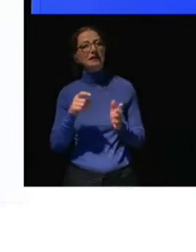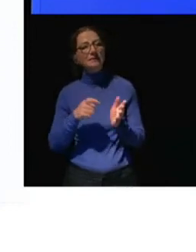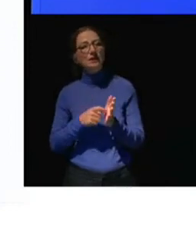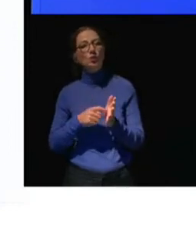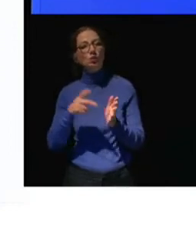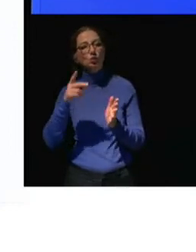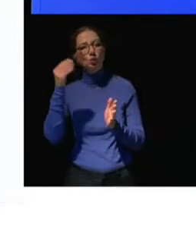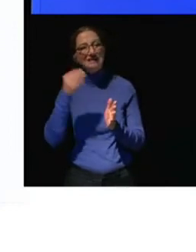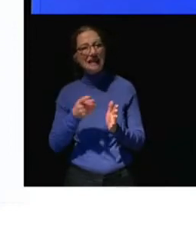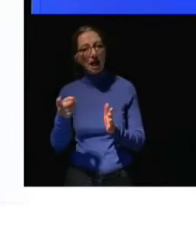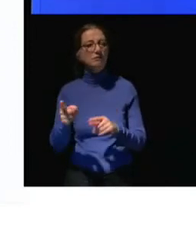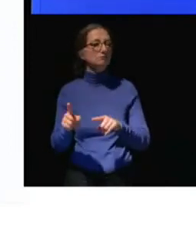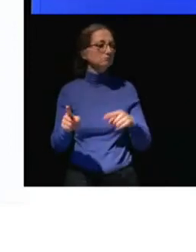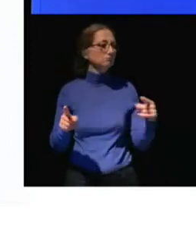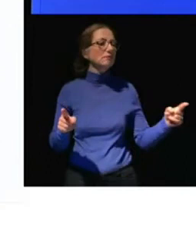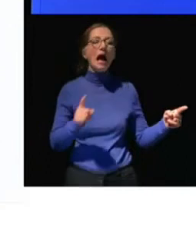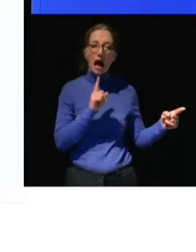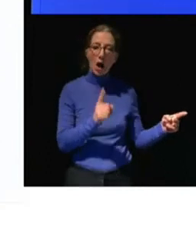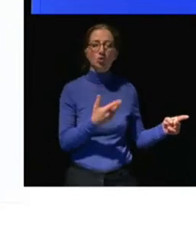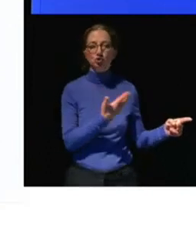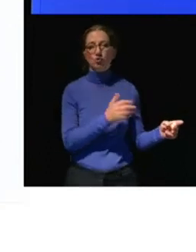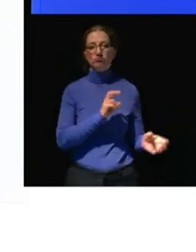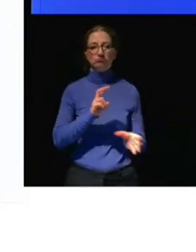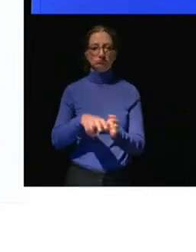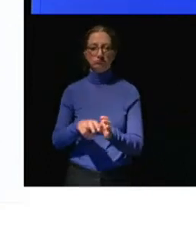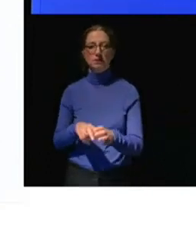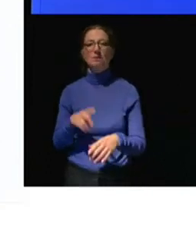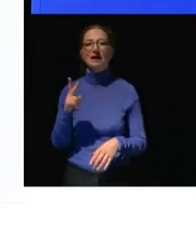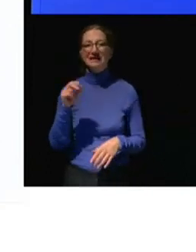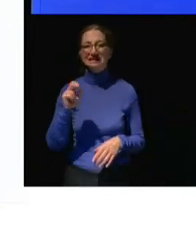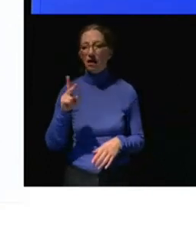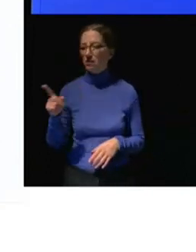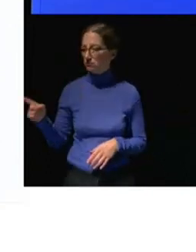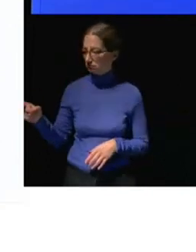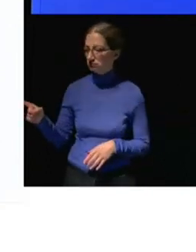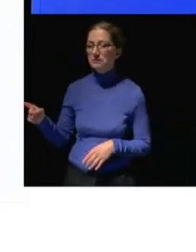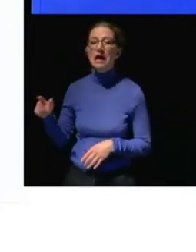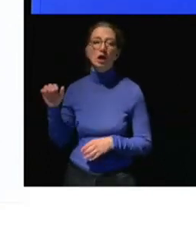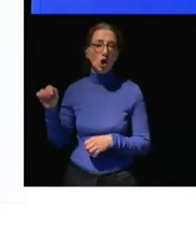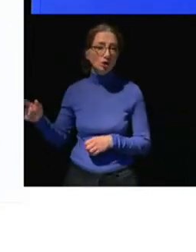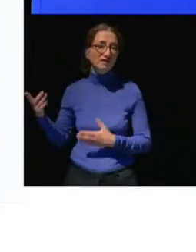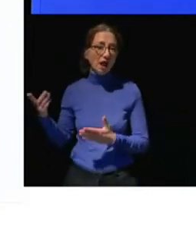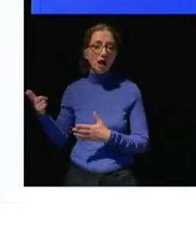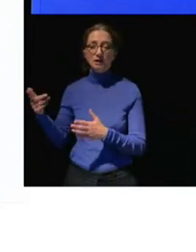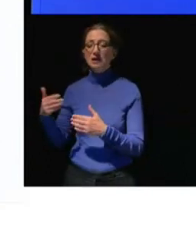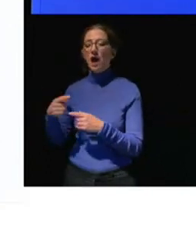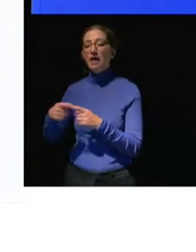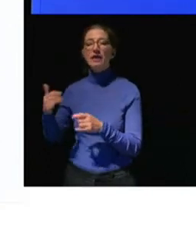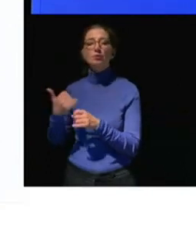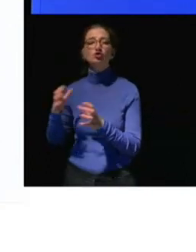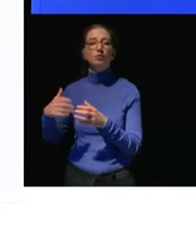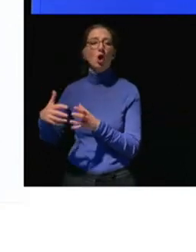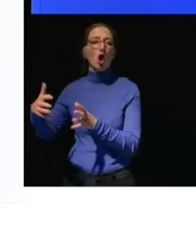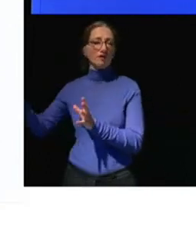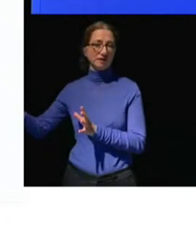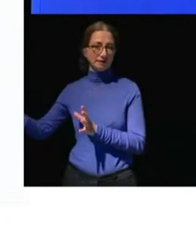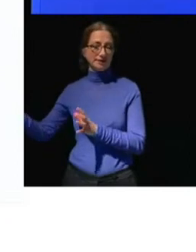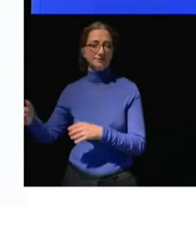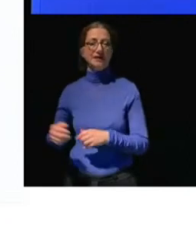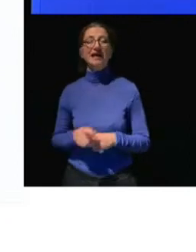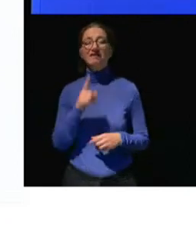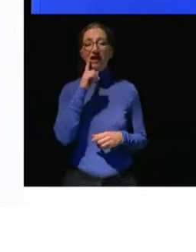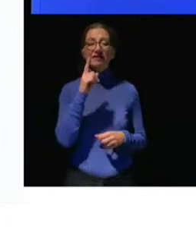Unter anderem daher kam auch im Workshop der Vorschlag auf, die QSK solle sich für weitere Berufsgruppen öffnen, sollte die Arbeitslosenversicherung,